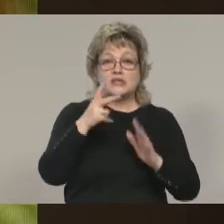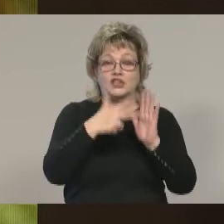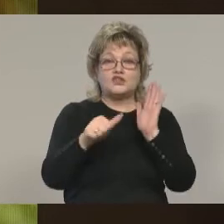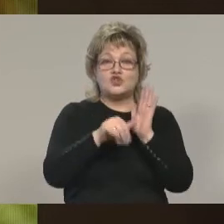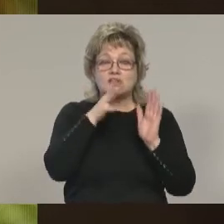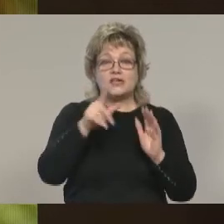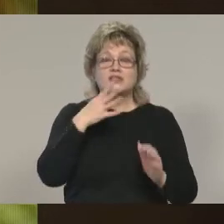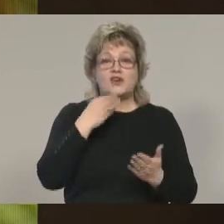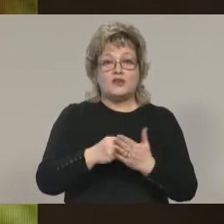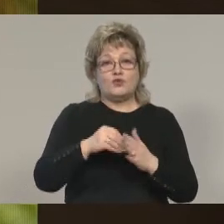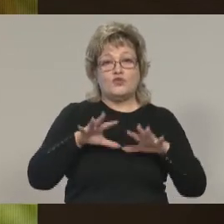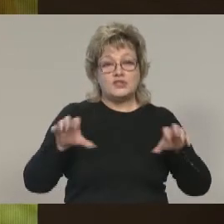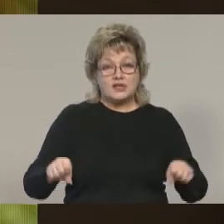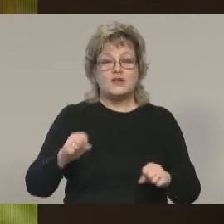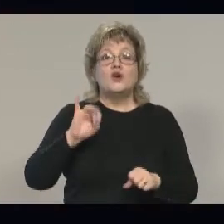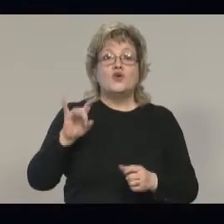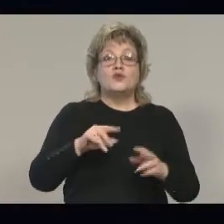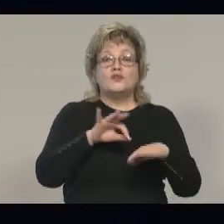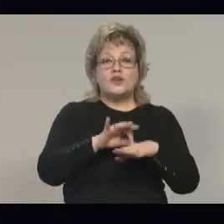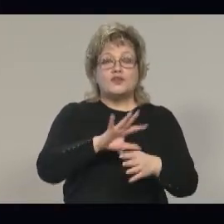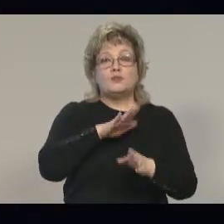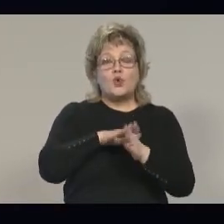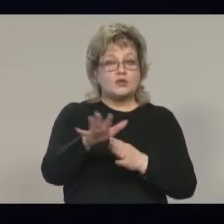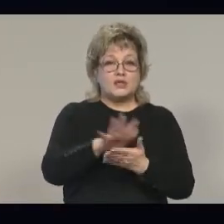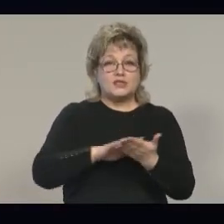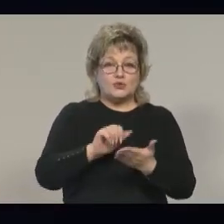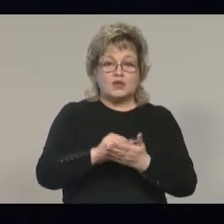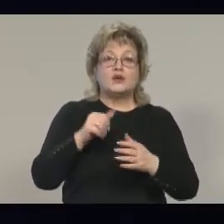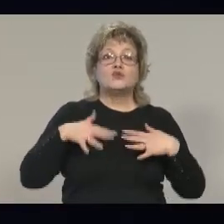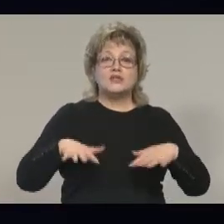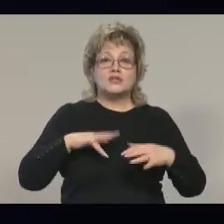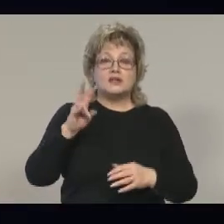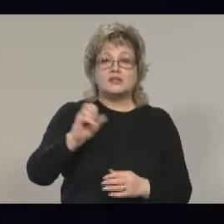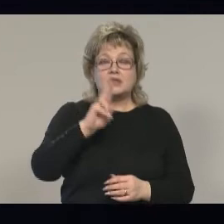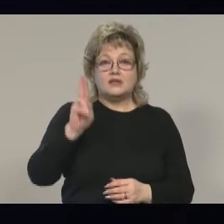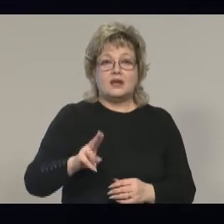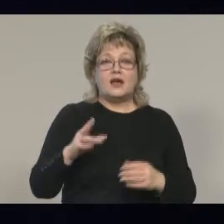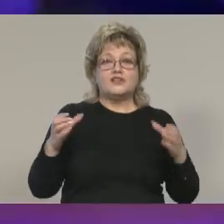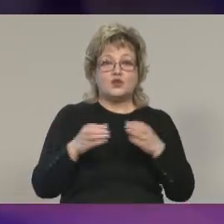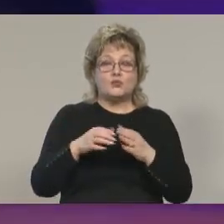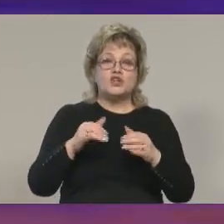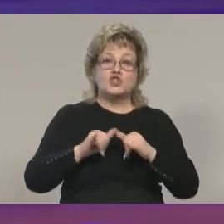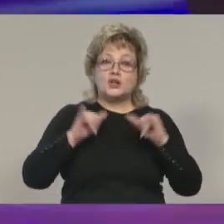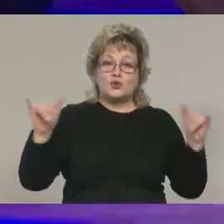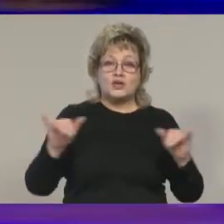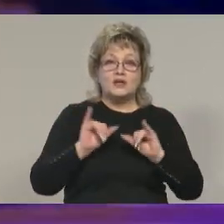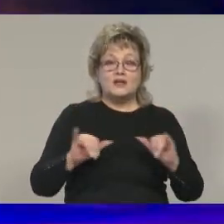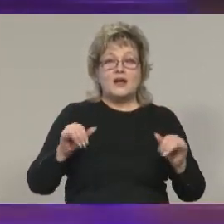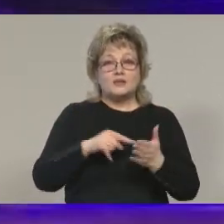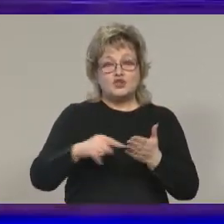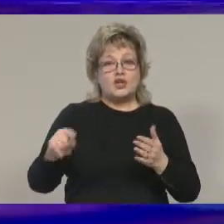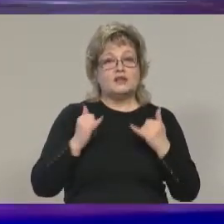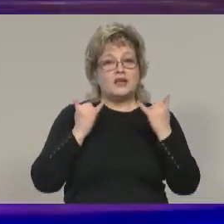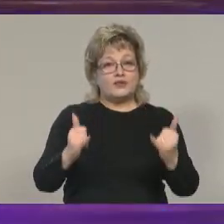36 лет своего царствования он вывел страну из состояния полной разрухи. Грузинская национально-культурная автономия широко отмечает посвященную